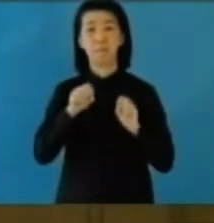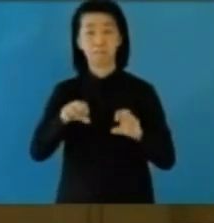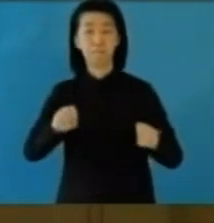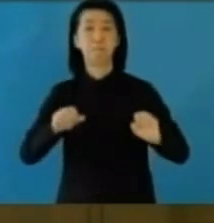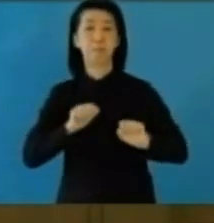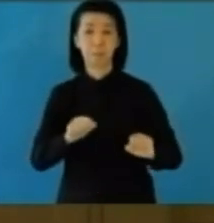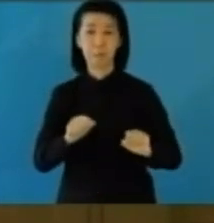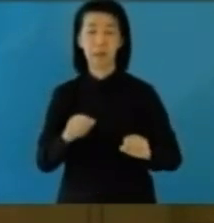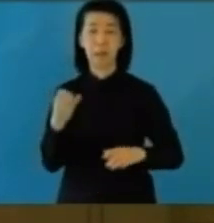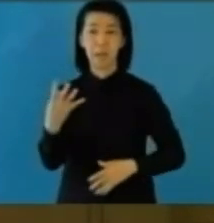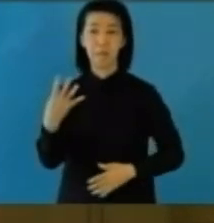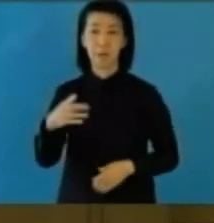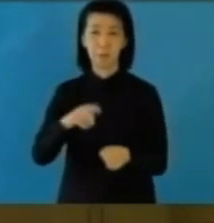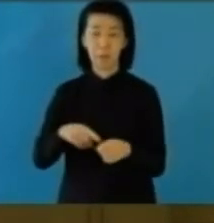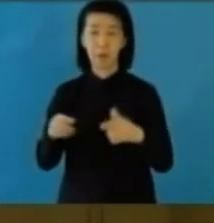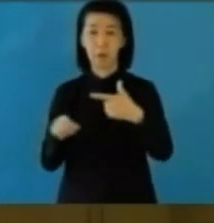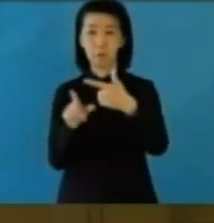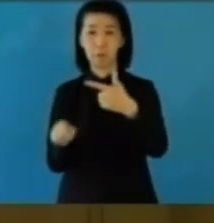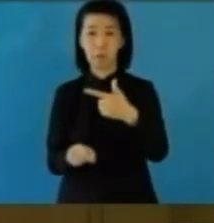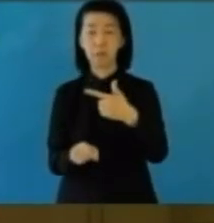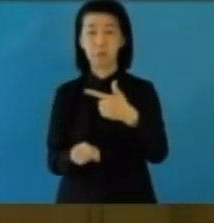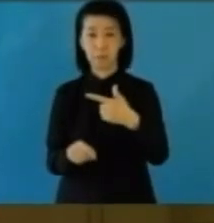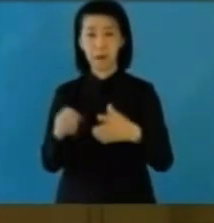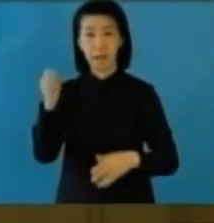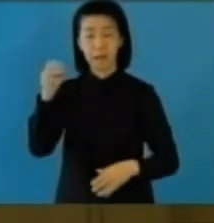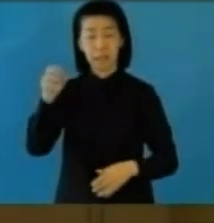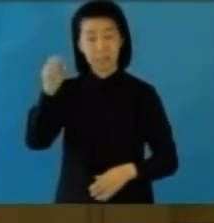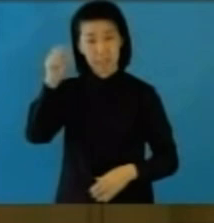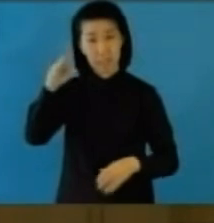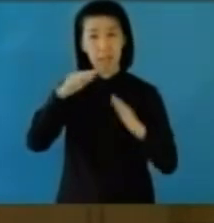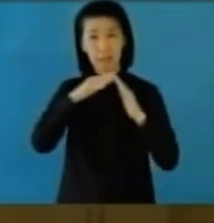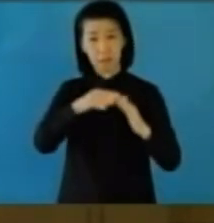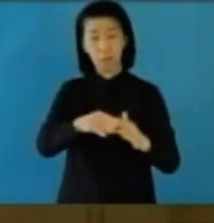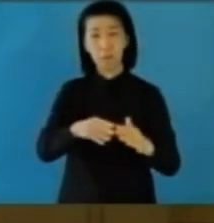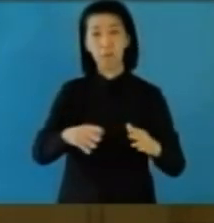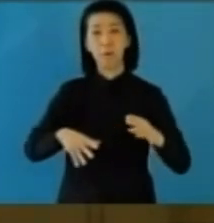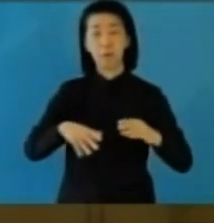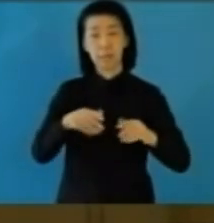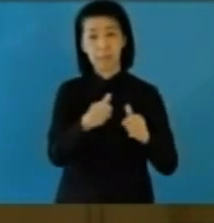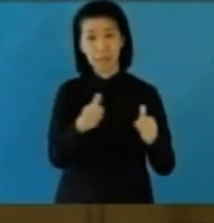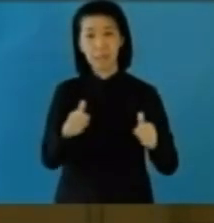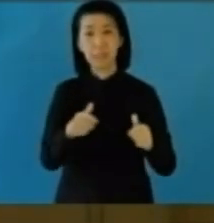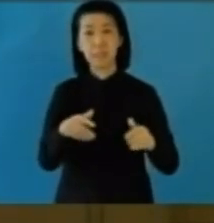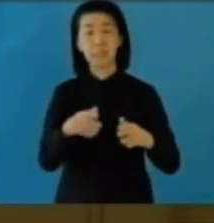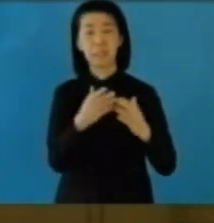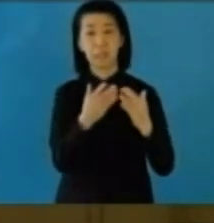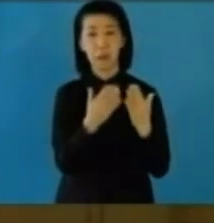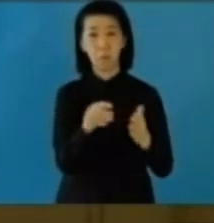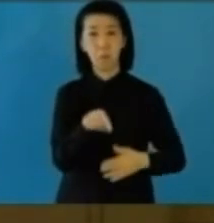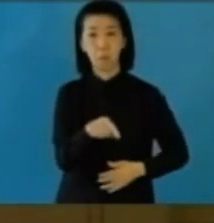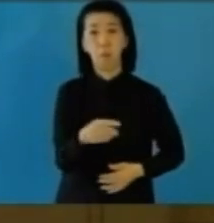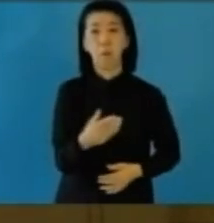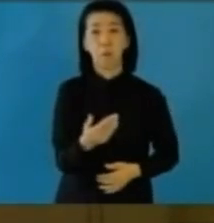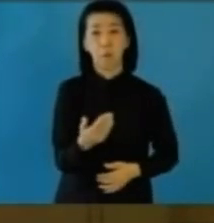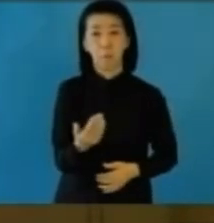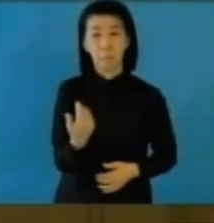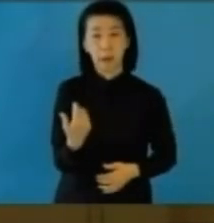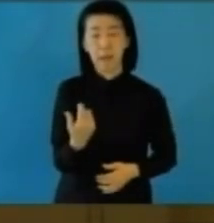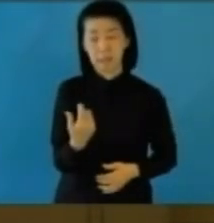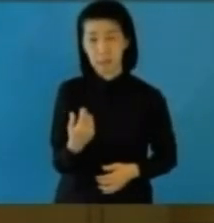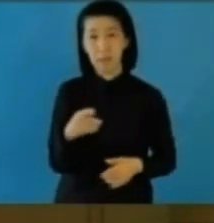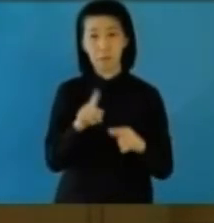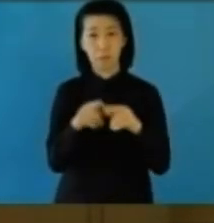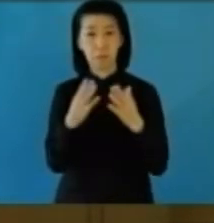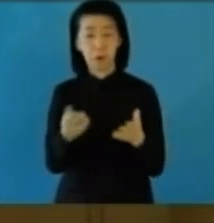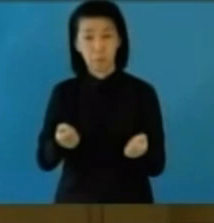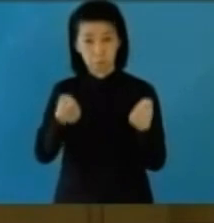令和4年6月には、全寮制男子校を前提に令和2年度以前に入学した生徒が 中学校